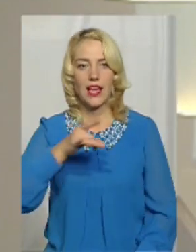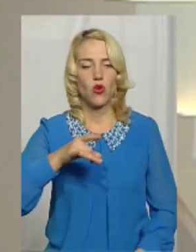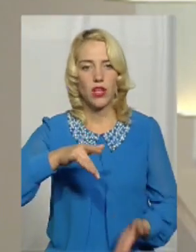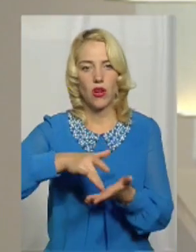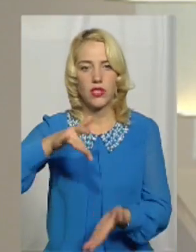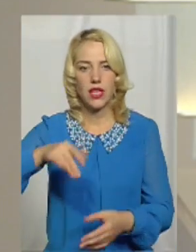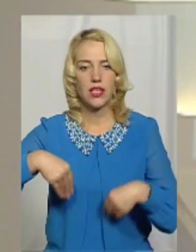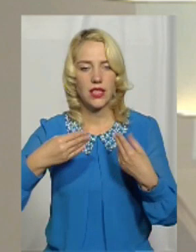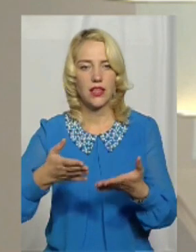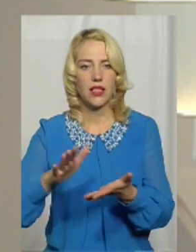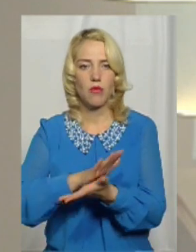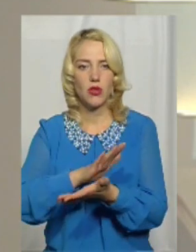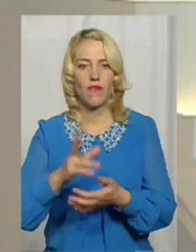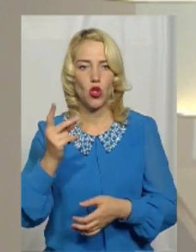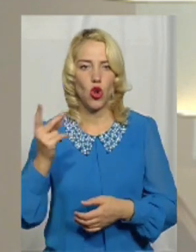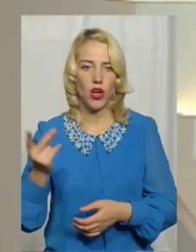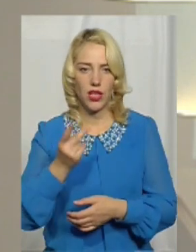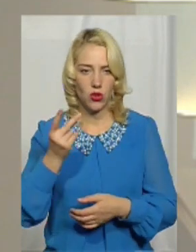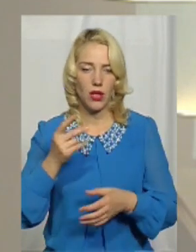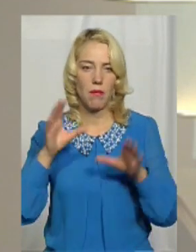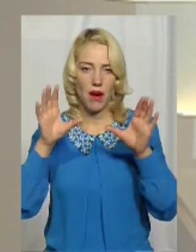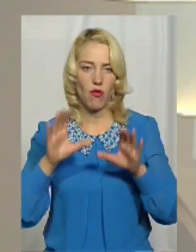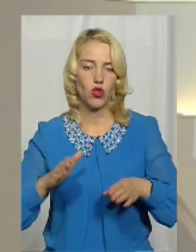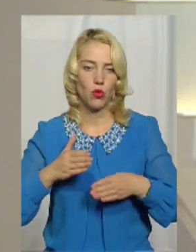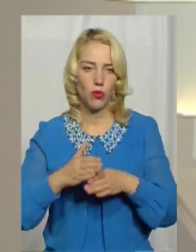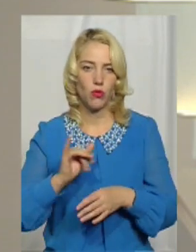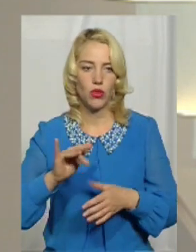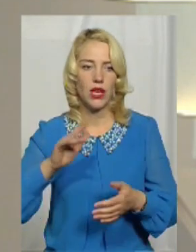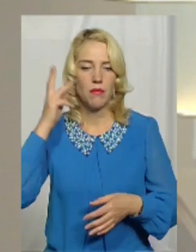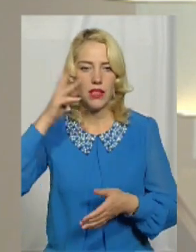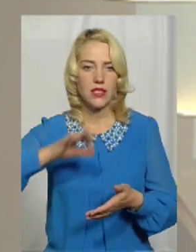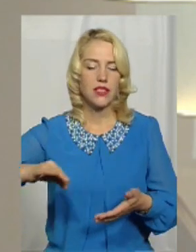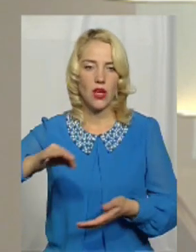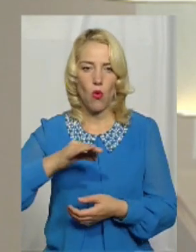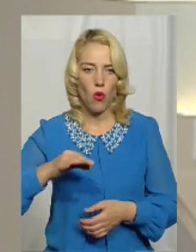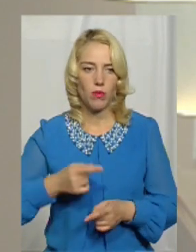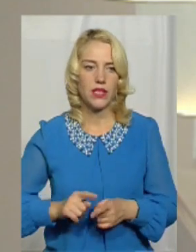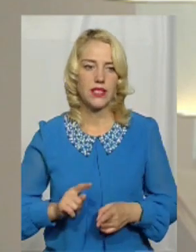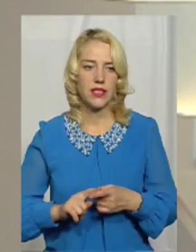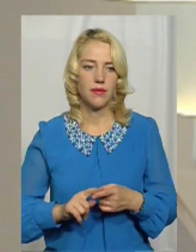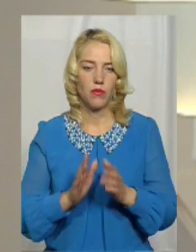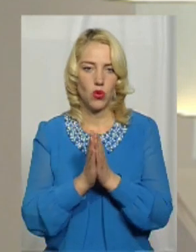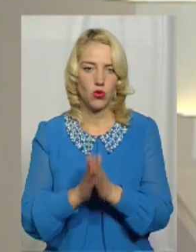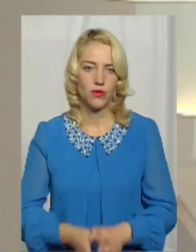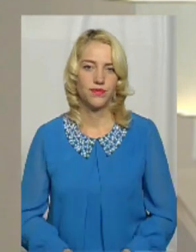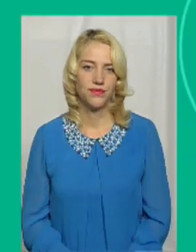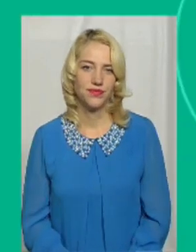регіонального центру з надання безоплатної вторинної правової допомоги у Хмельницькій області Наталії Стьопіної.